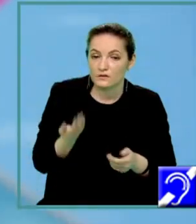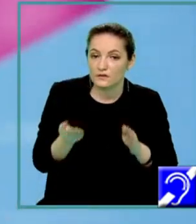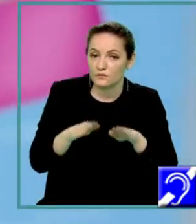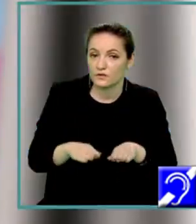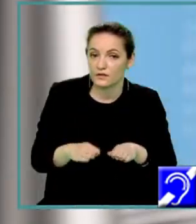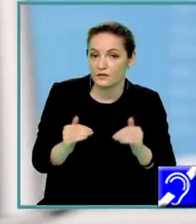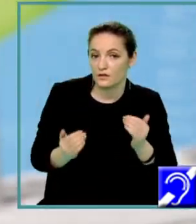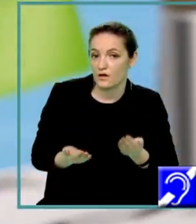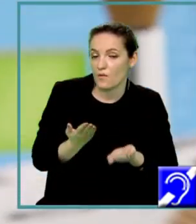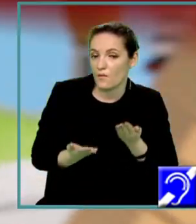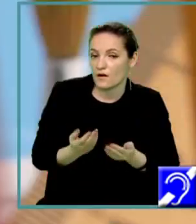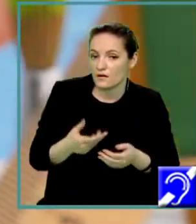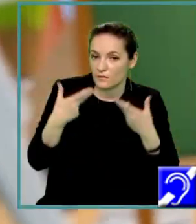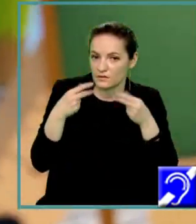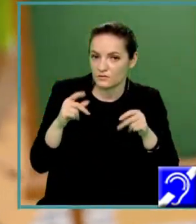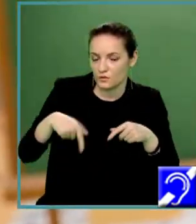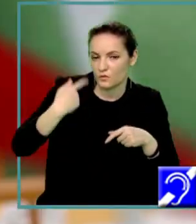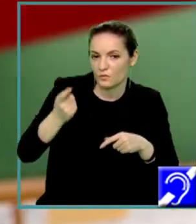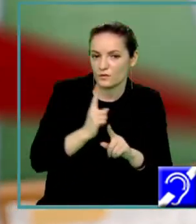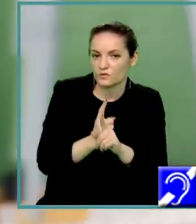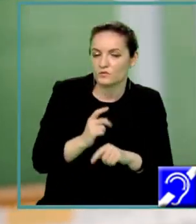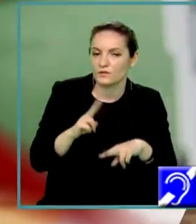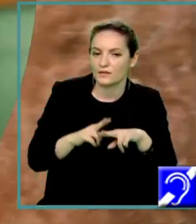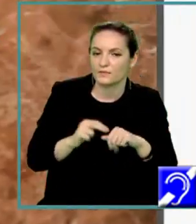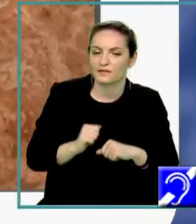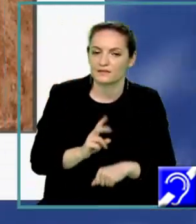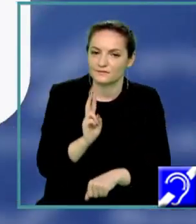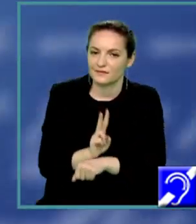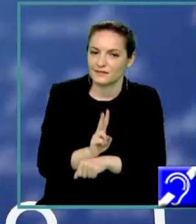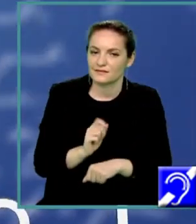matematică. Urmăriți-l cu atenție pe profesorul nostru.